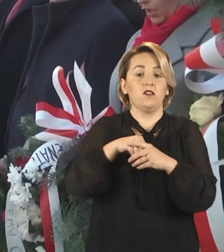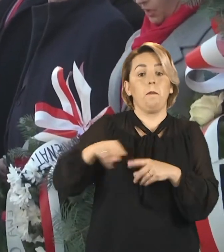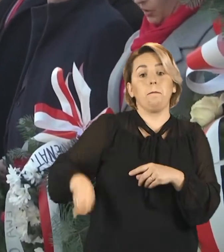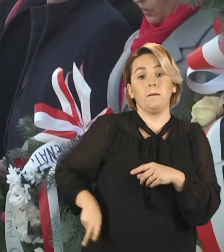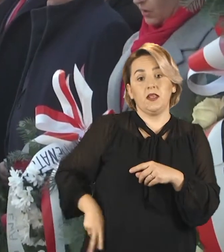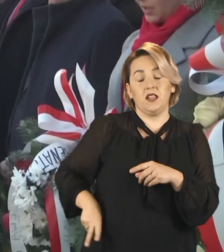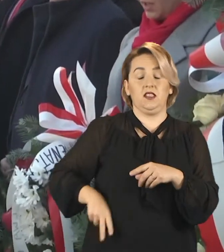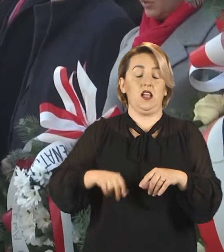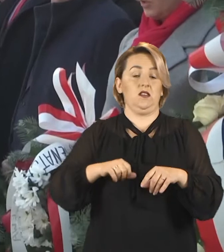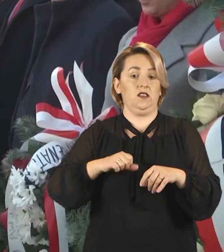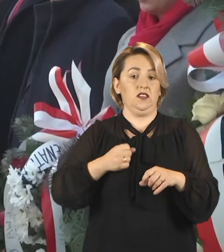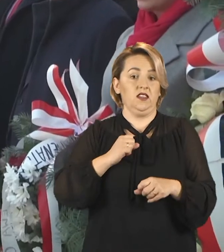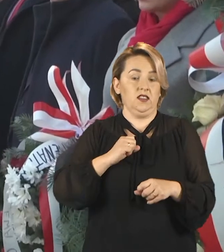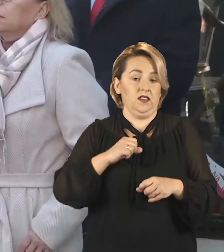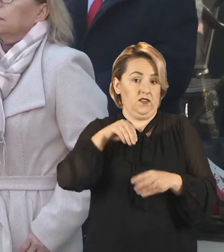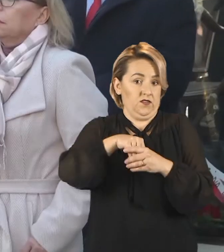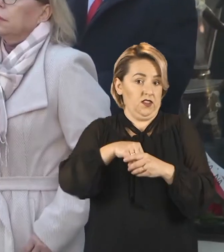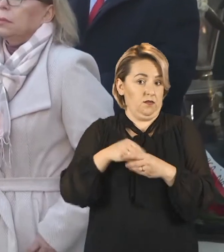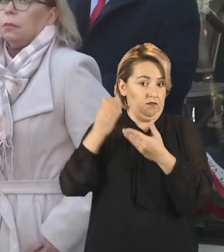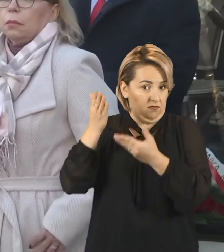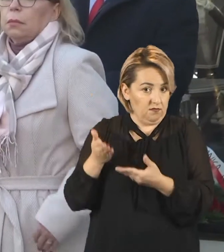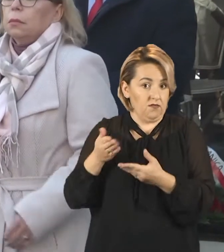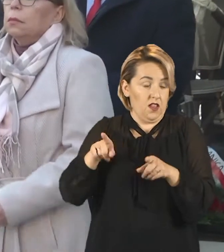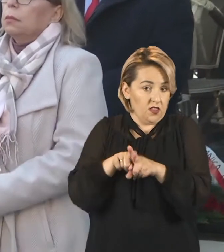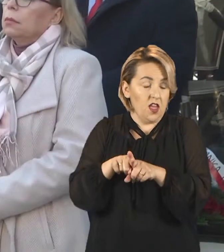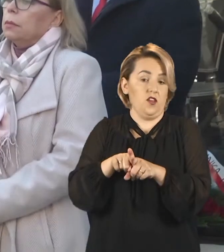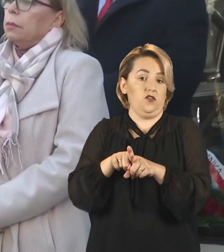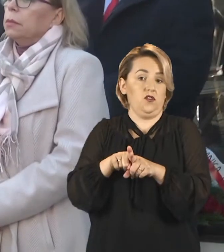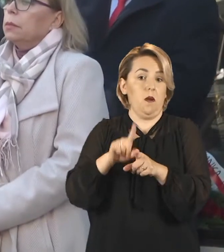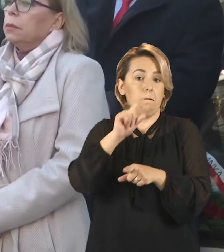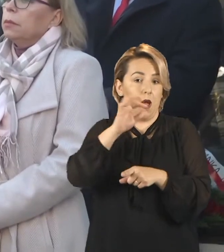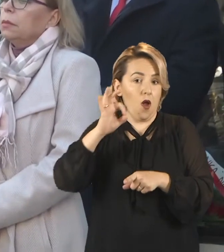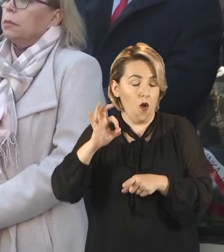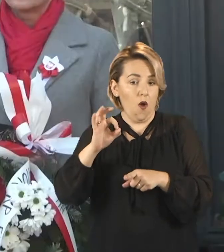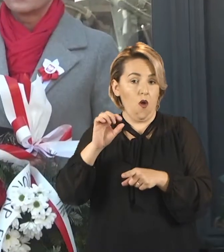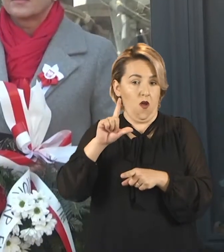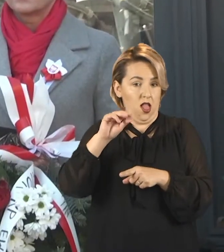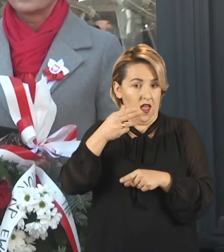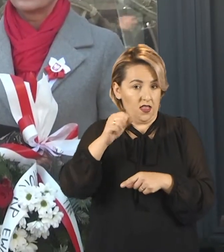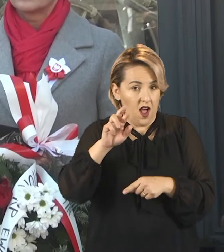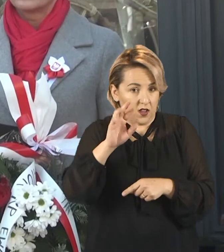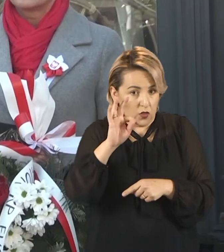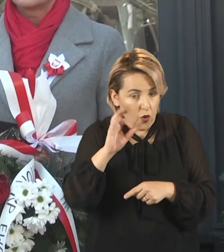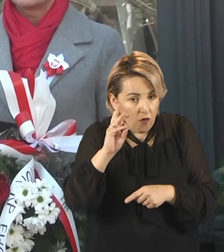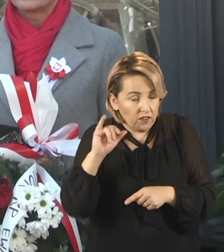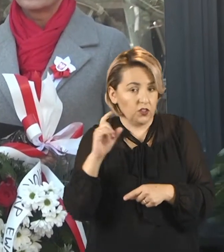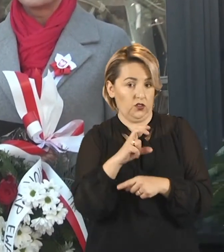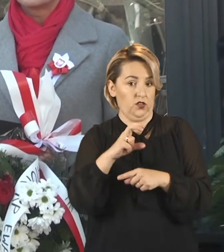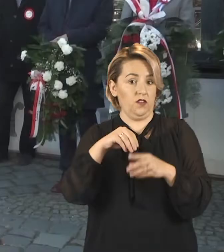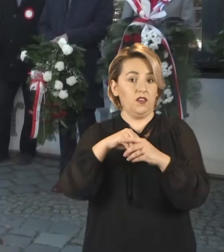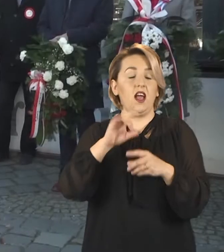w Ministerstwie sprawiedliwości Michała włosia posłanki na sejm Rzeczypospolitej Polskiej Gabrieli Lenartowicz senator Rzeczypospolitej